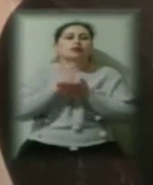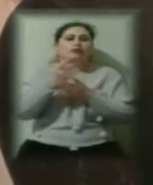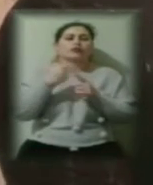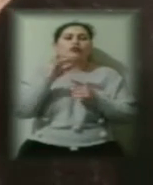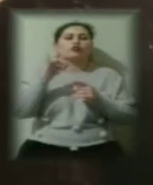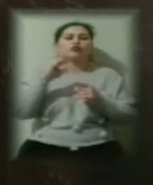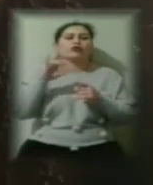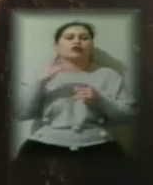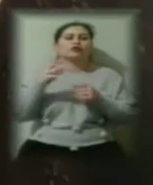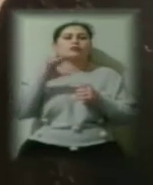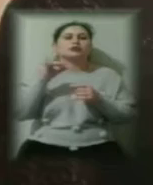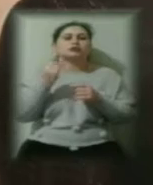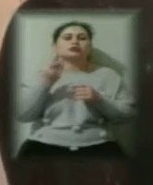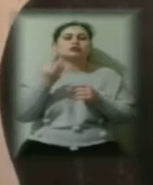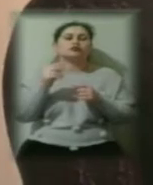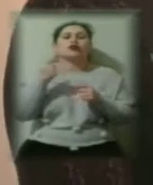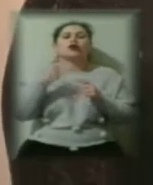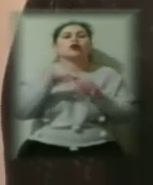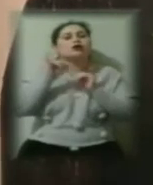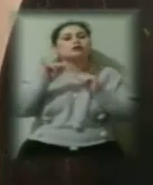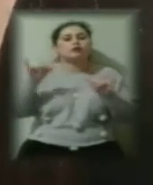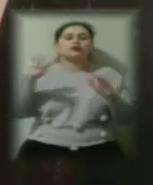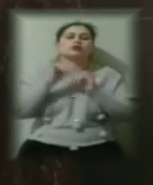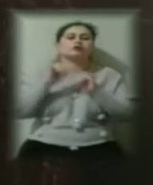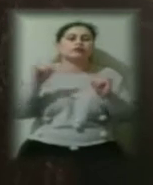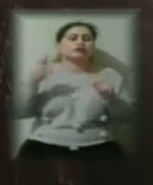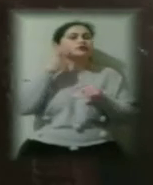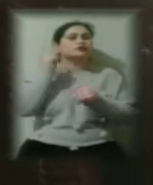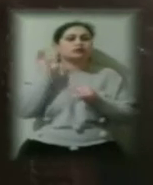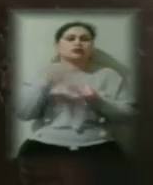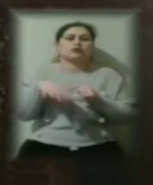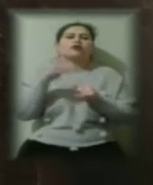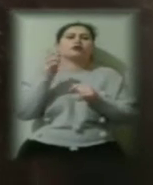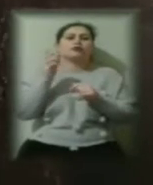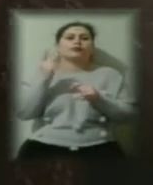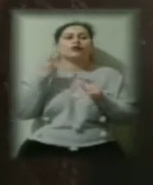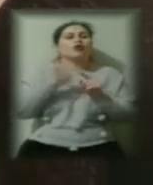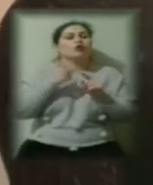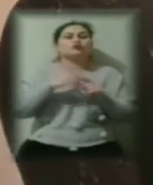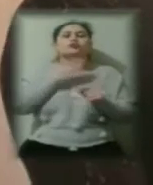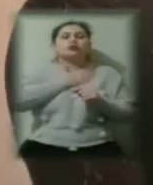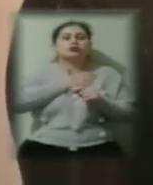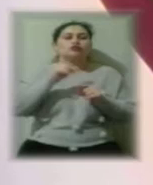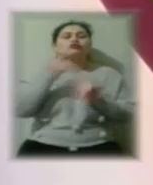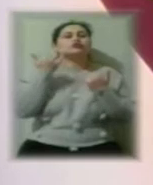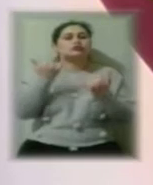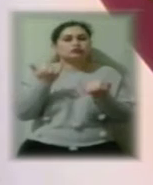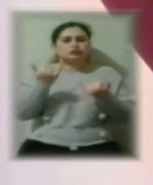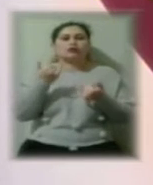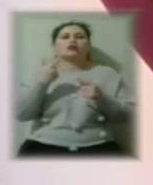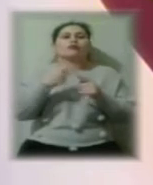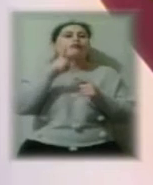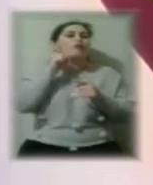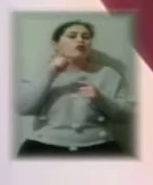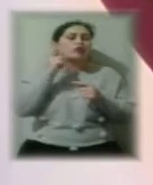мистецтва, він розвивається і розвивався завжди. І дуже приємно, що і сьогодні молодь